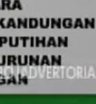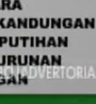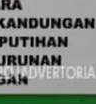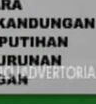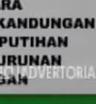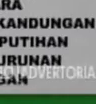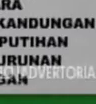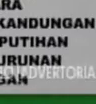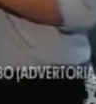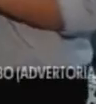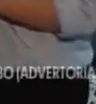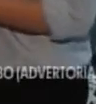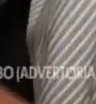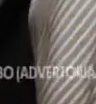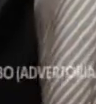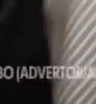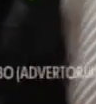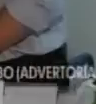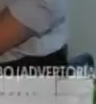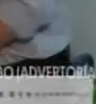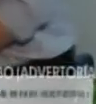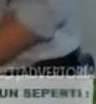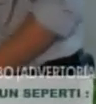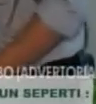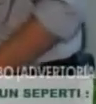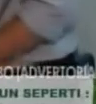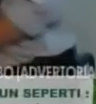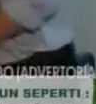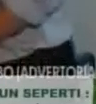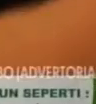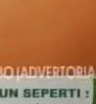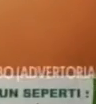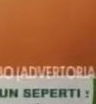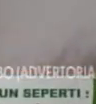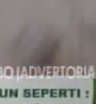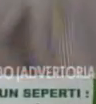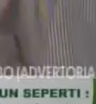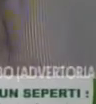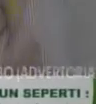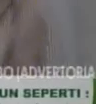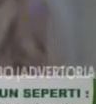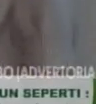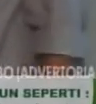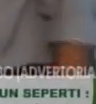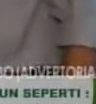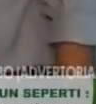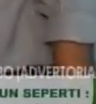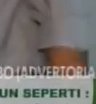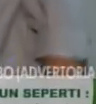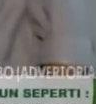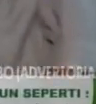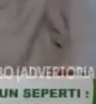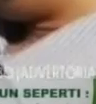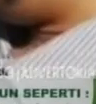penyakit, melalui titik meridian akupuntur, serta menggunakan ramuan leluhur yang dikombinasikan dengan ramuan Cina, akan mengobati penyakit